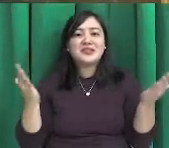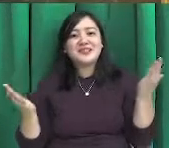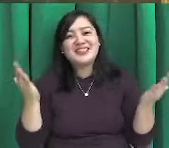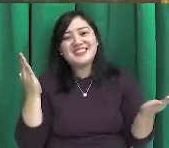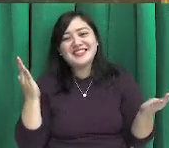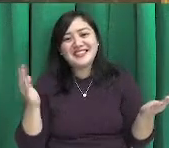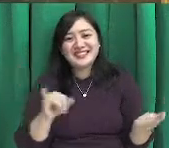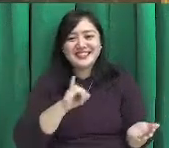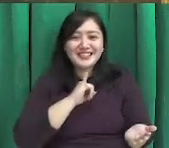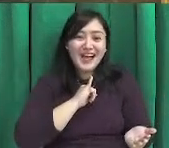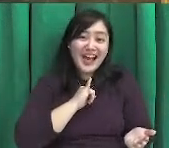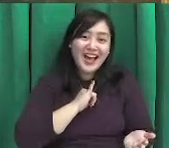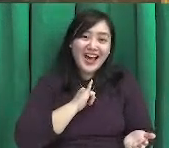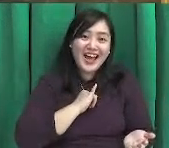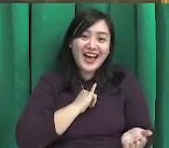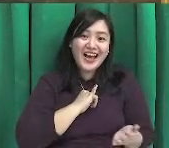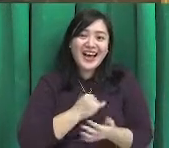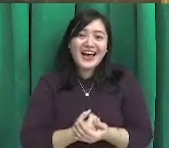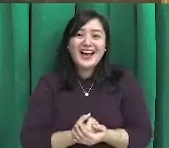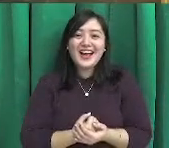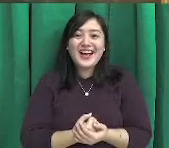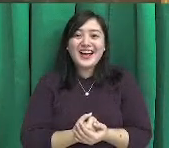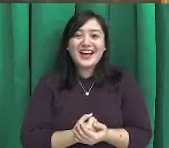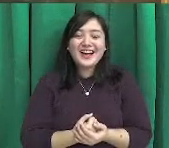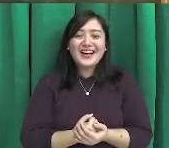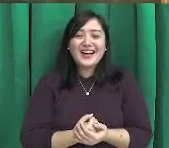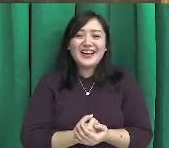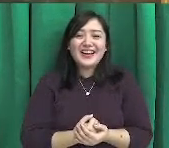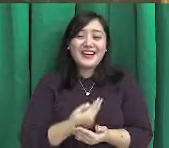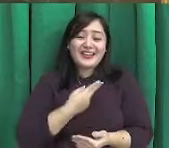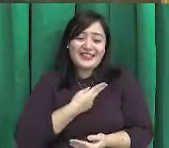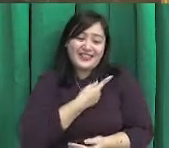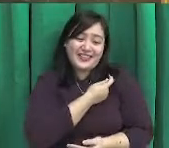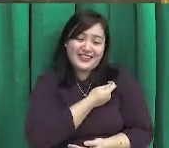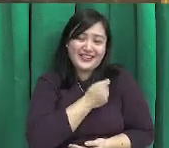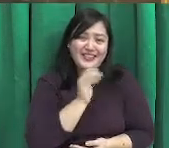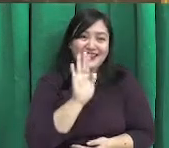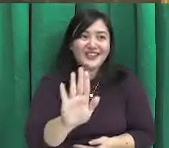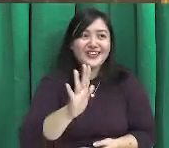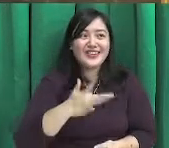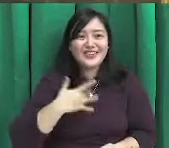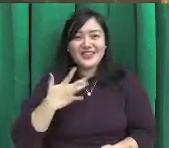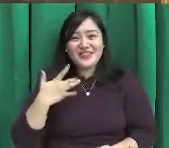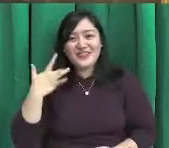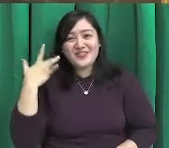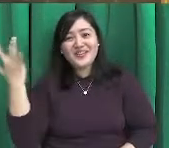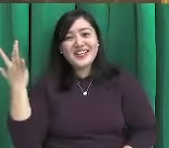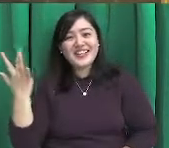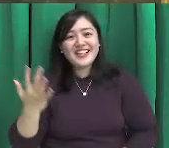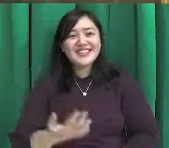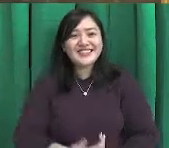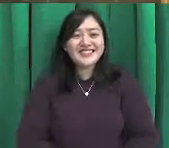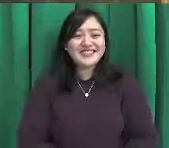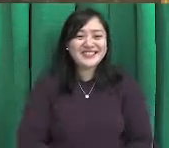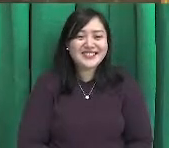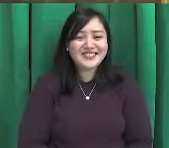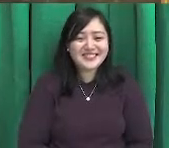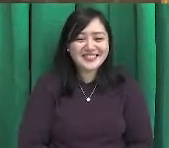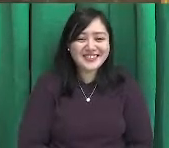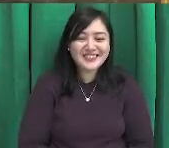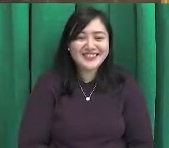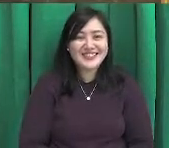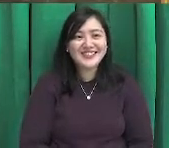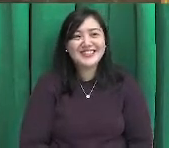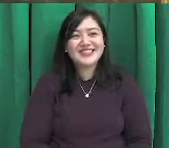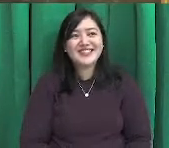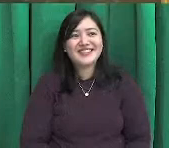ipagpatawad niyo po. May tawag na ako. Sa aking appointment, sobra na pala ako sa oras.